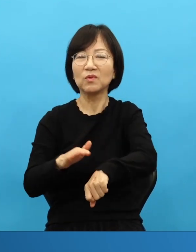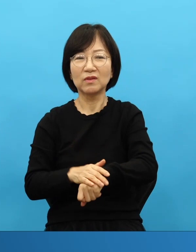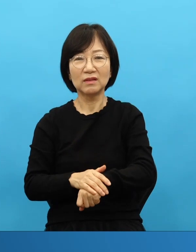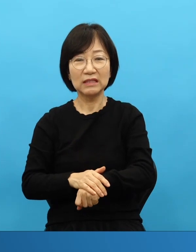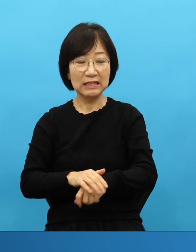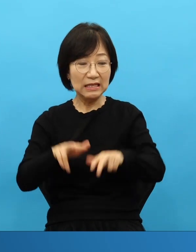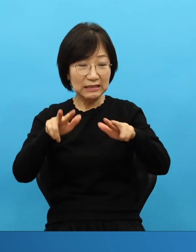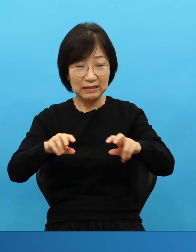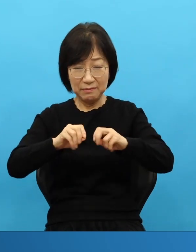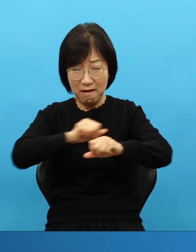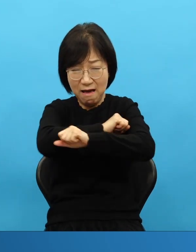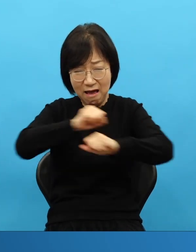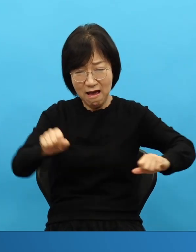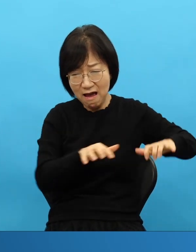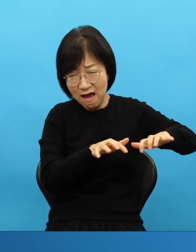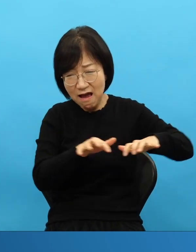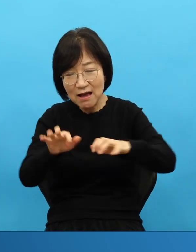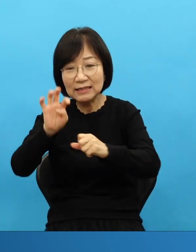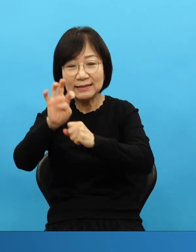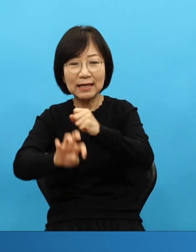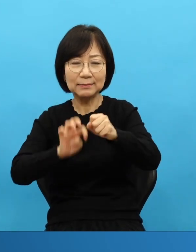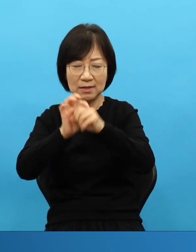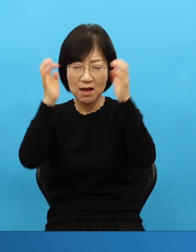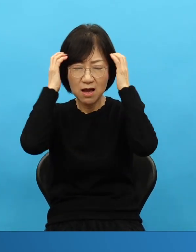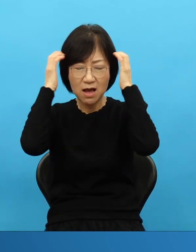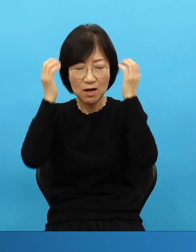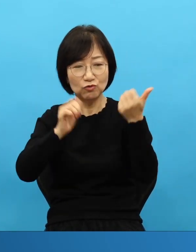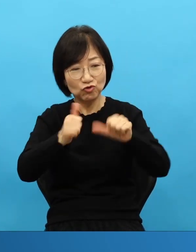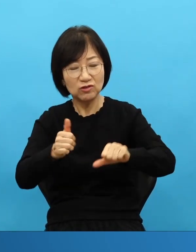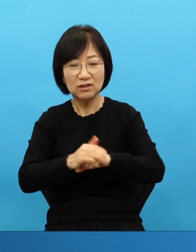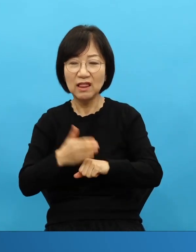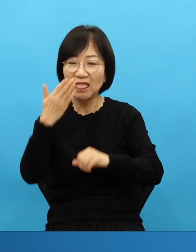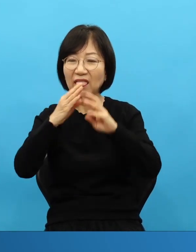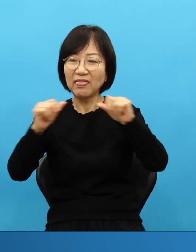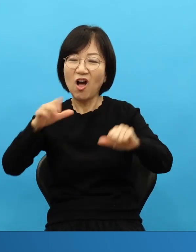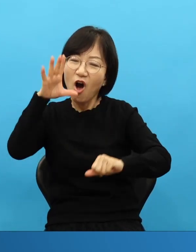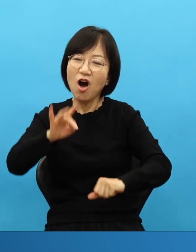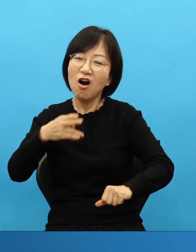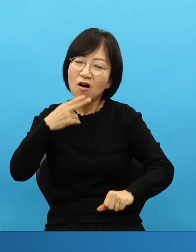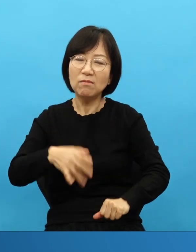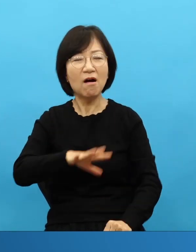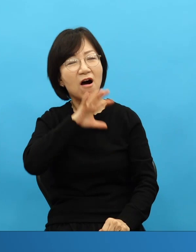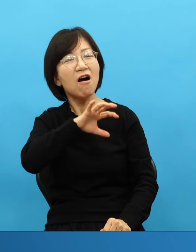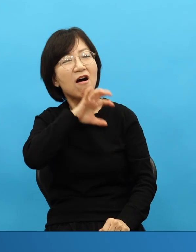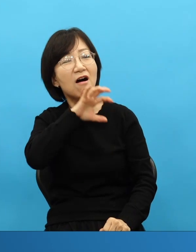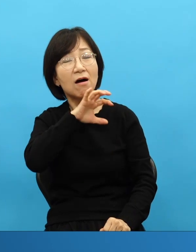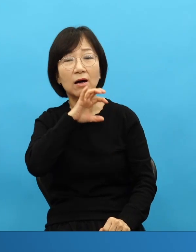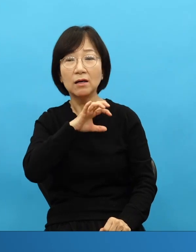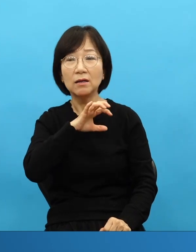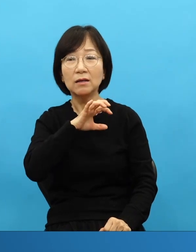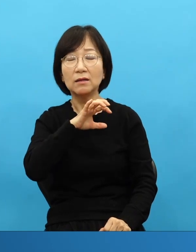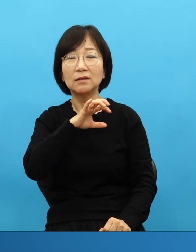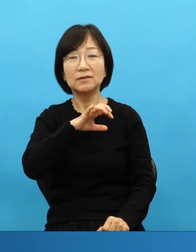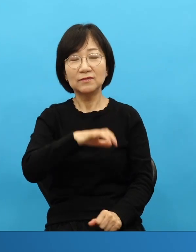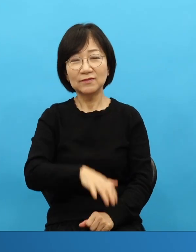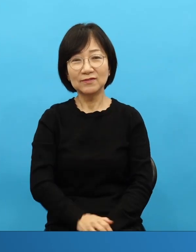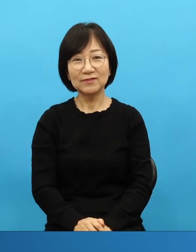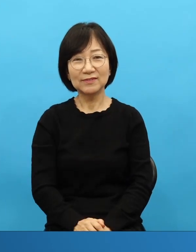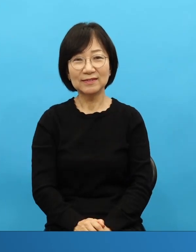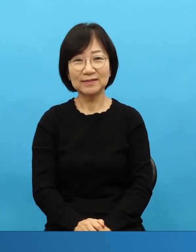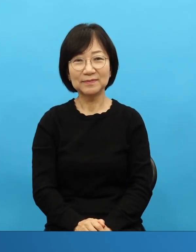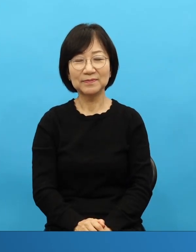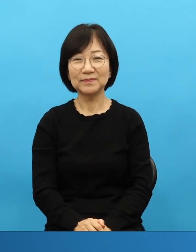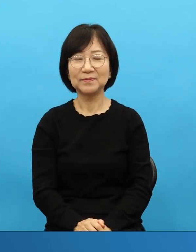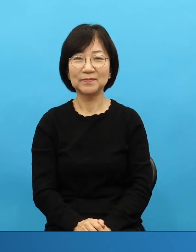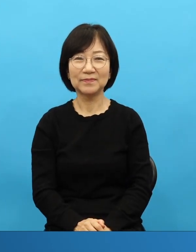죽는데 무슨 가나안 땅이냐? Then we're dying here in the wilderness, forget about Canaan. 옳은 말만 골라가면서 했죠. They said all the right words. 원래